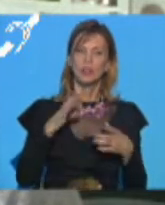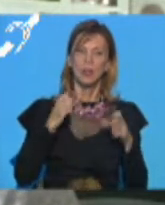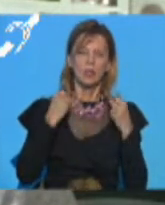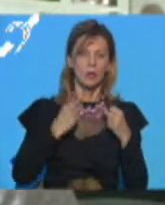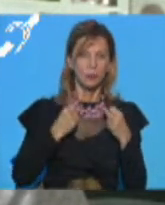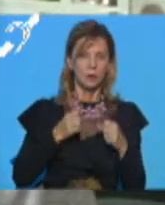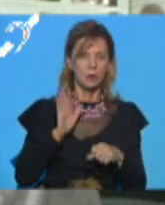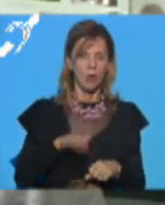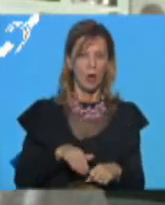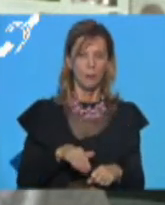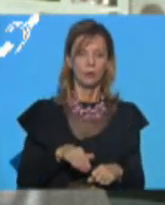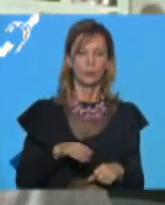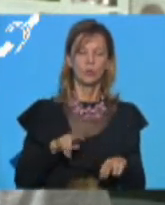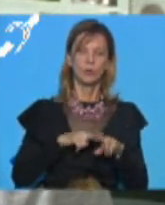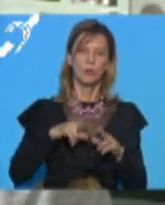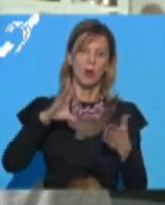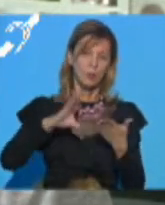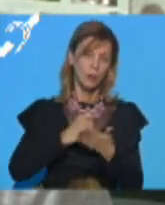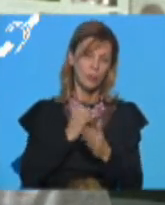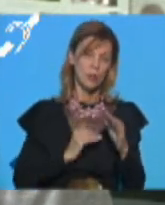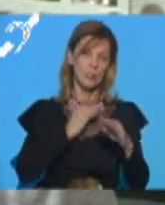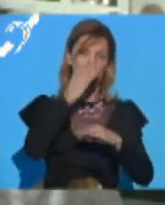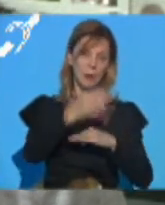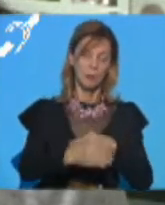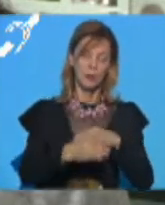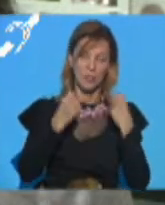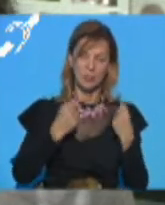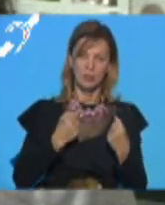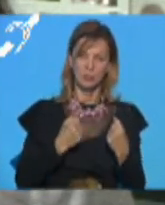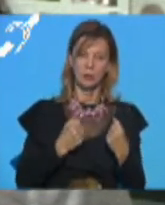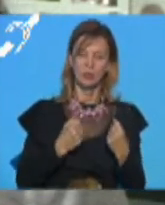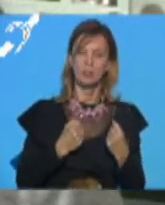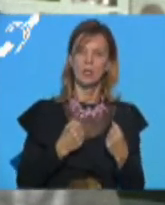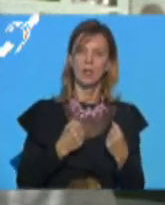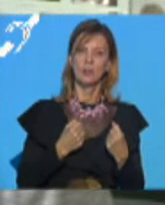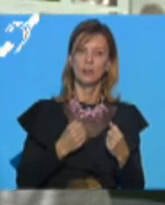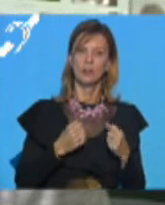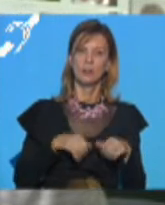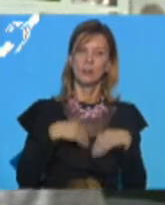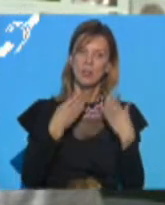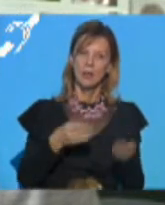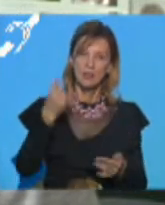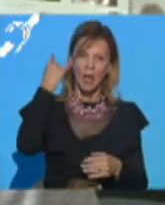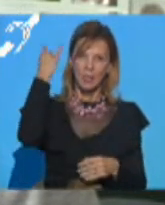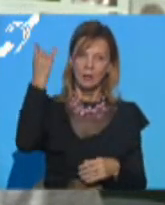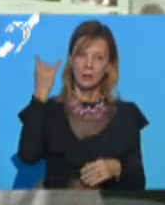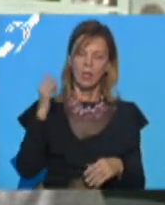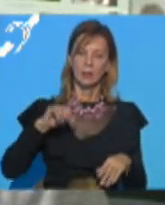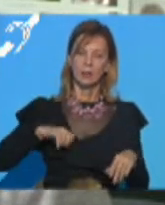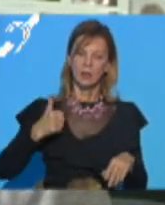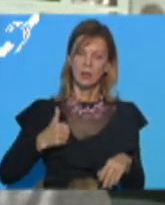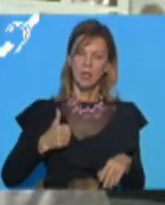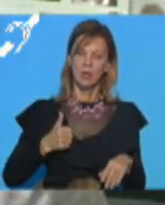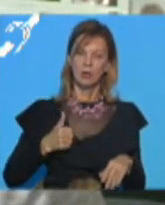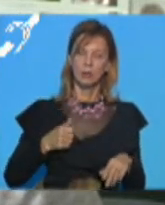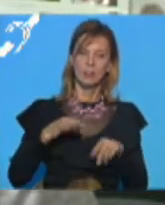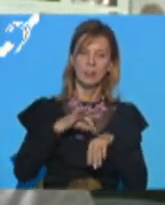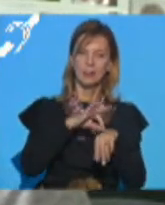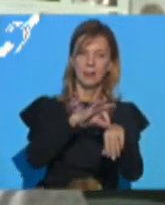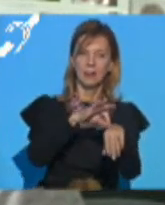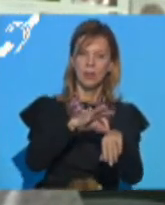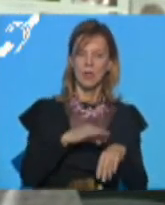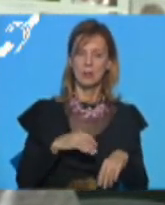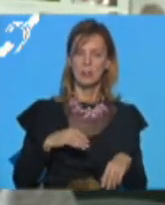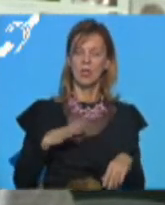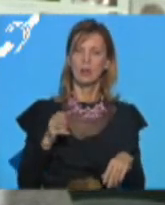le-au întâmpinat, cum au reușit să treacă peste, încearcă să-i inspire pe tinerii noștri și să-i dirigeze